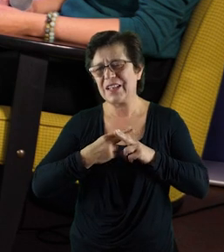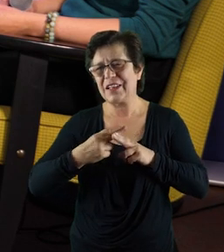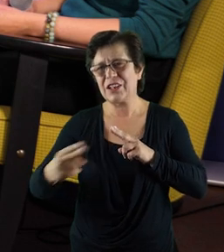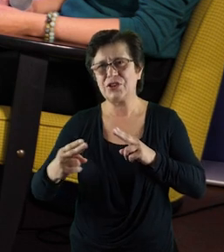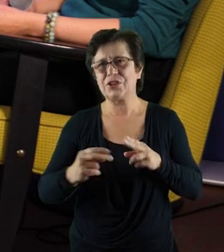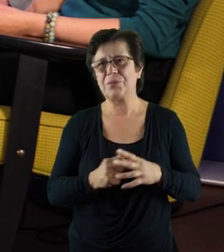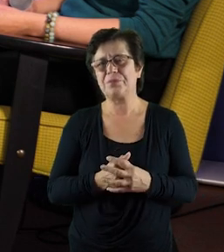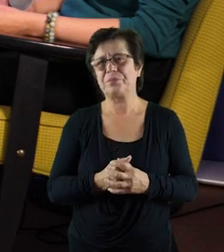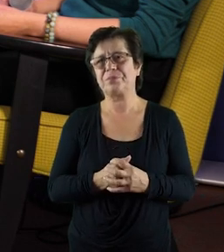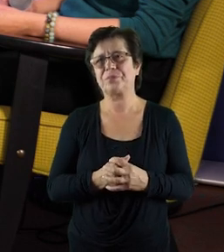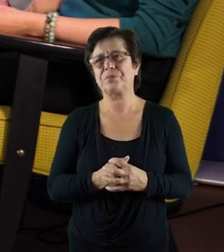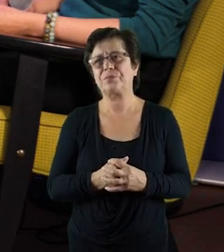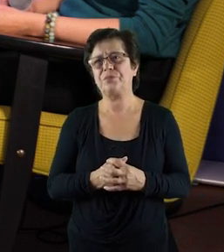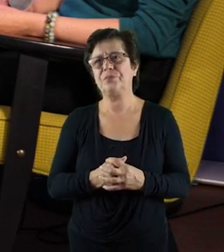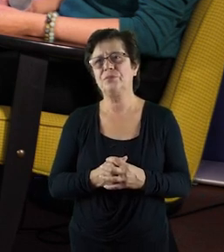awangardzista,